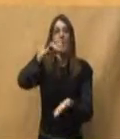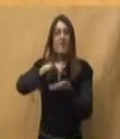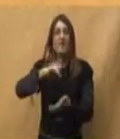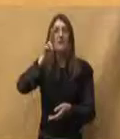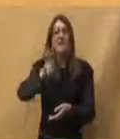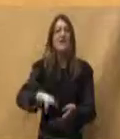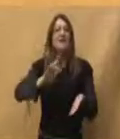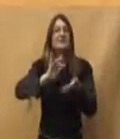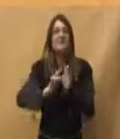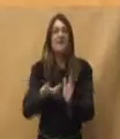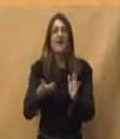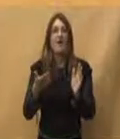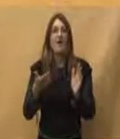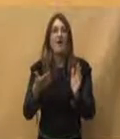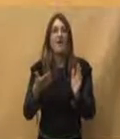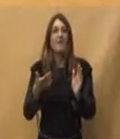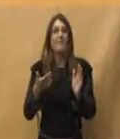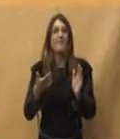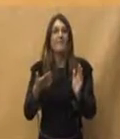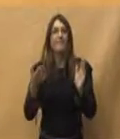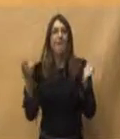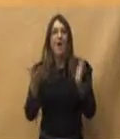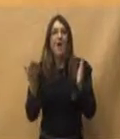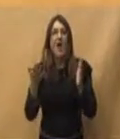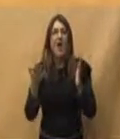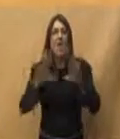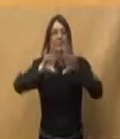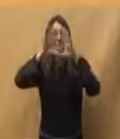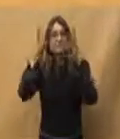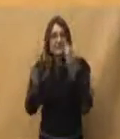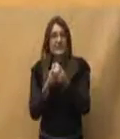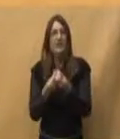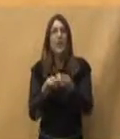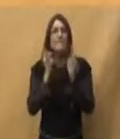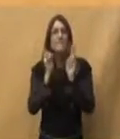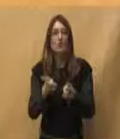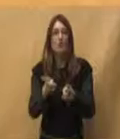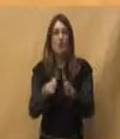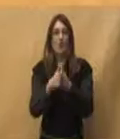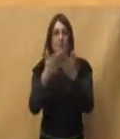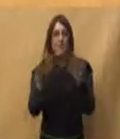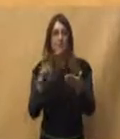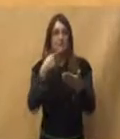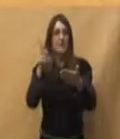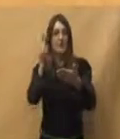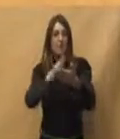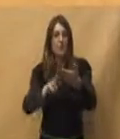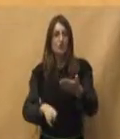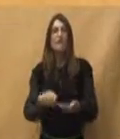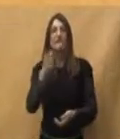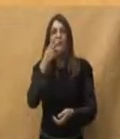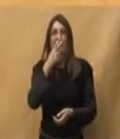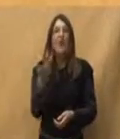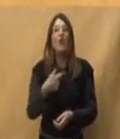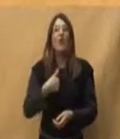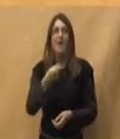imamo sve, ja bih rekla, nekako uokvireno, da možemo skoro otvoriti jedno poglavlje i pročitati malo kako se